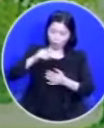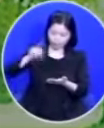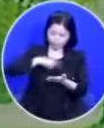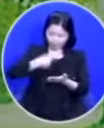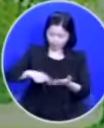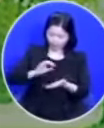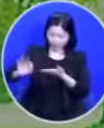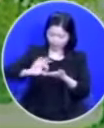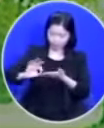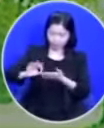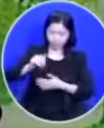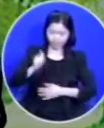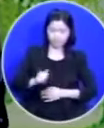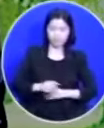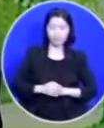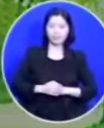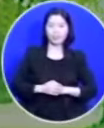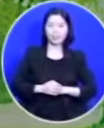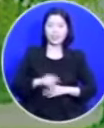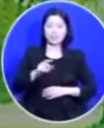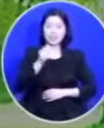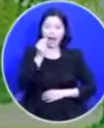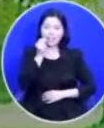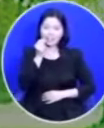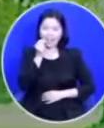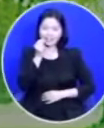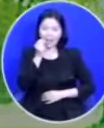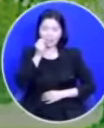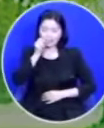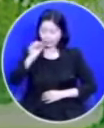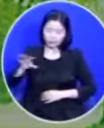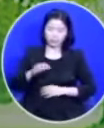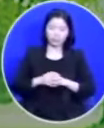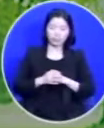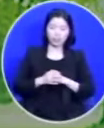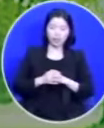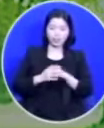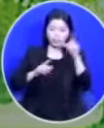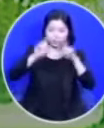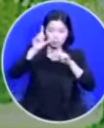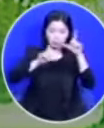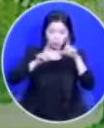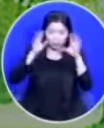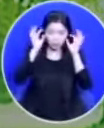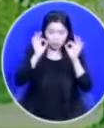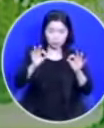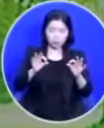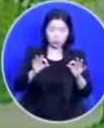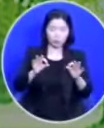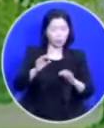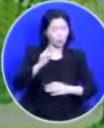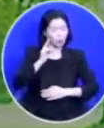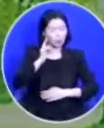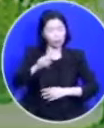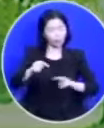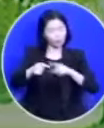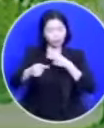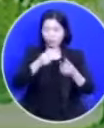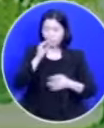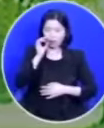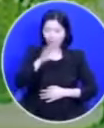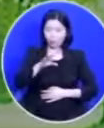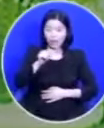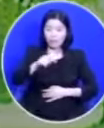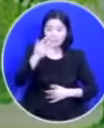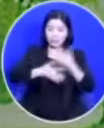줄 거야 하면서 그 담배를 즐겨 지을수 있는 장면을 보고 너무 너무 이해가 안되더라 왜 그 영화에서